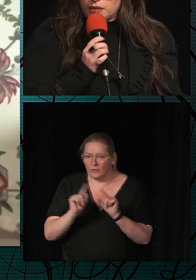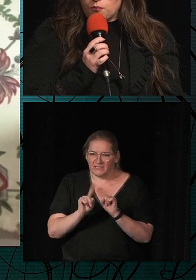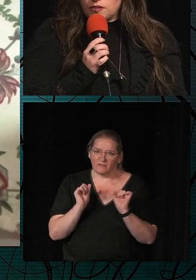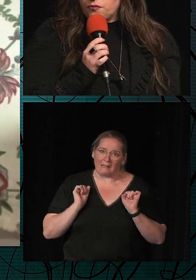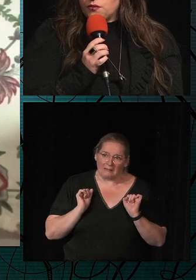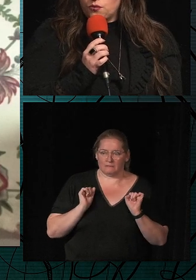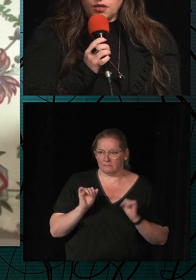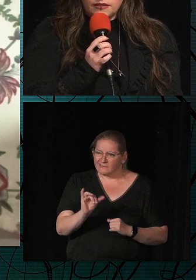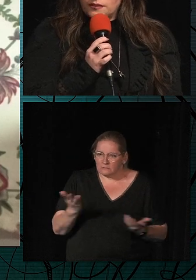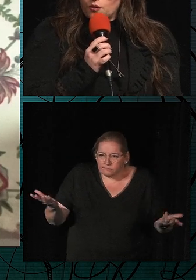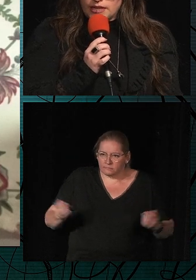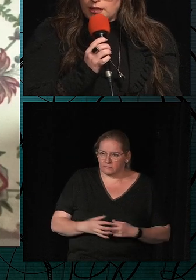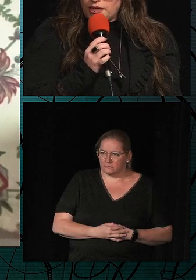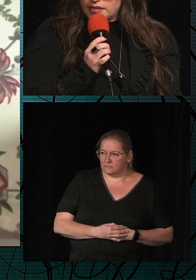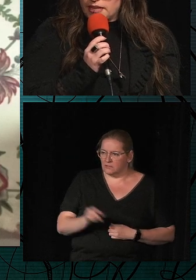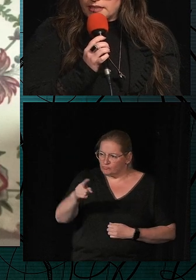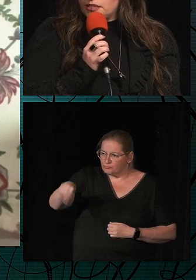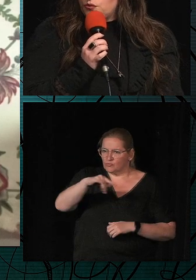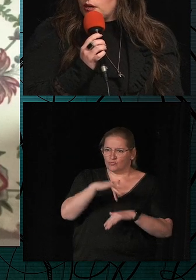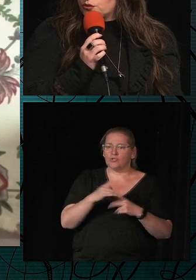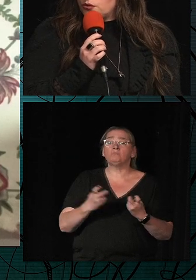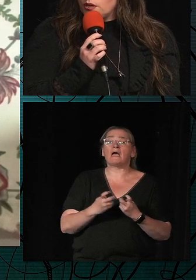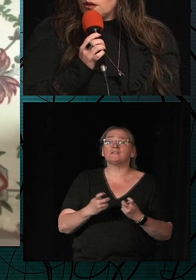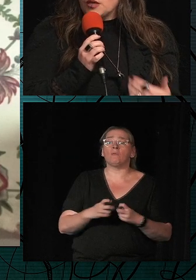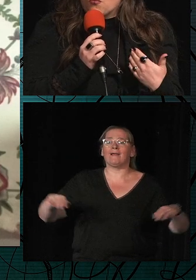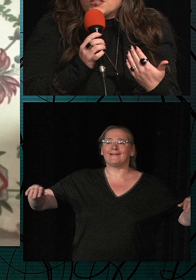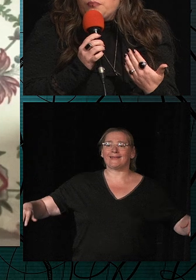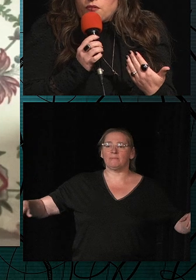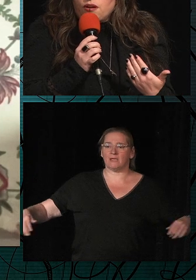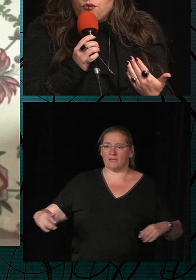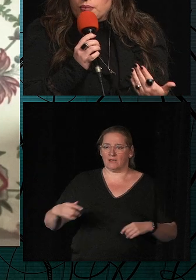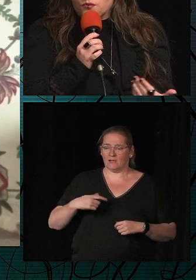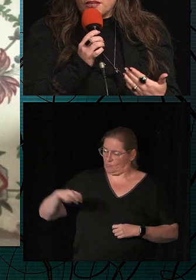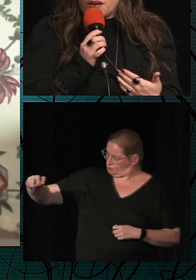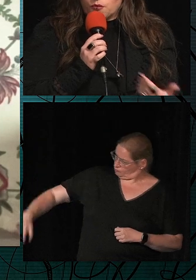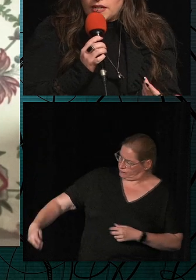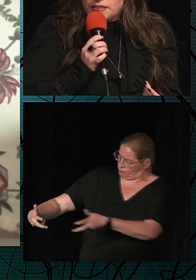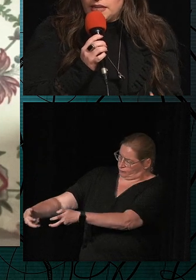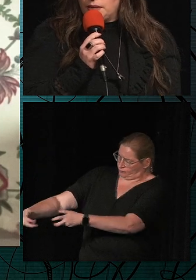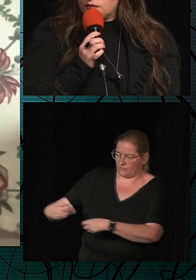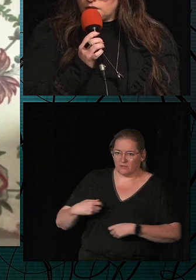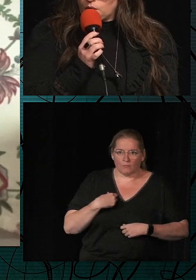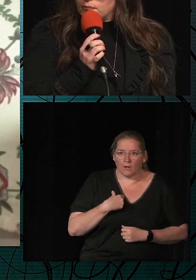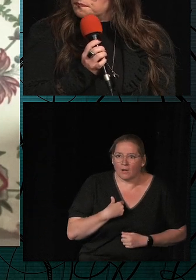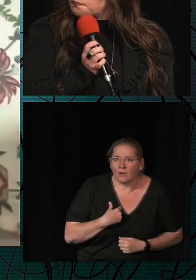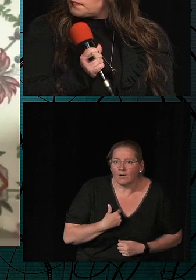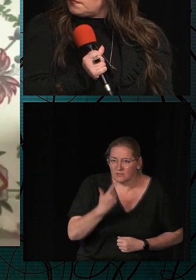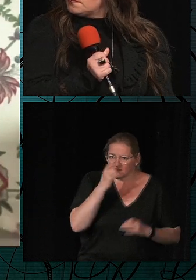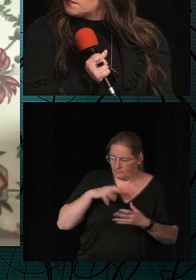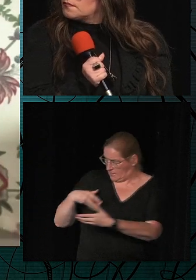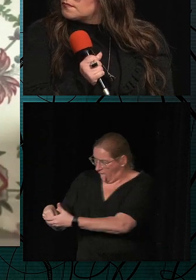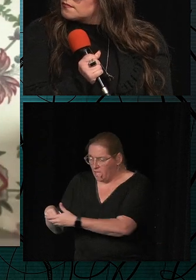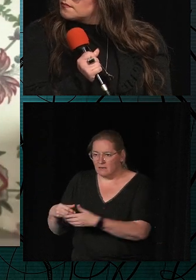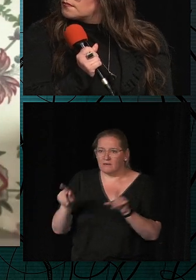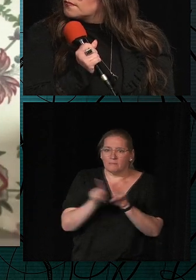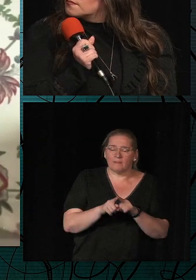toutes expérimenté le fait de d'être dans le canapé avec quelqu'un qui joue à un jeu et où moi j'ai parfois eu l'impression d'être vraiment celle qui tenait la manette aussi quoi en fait c'était pas